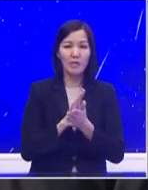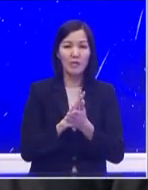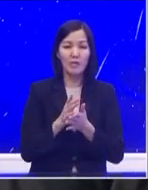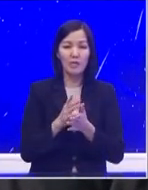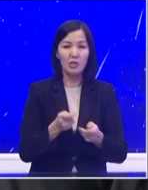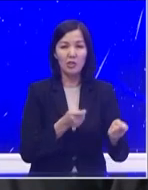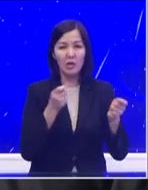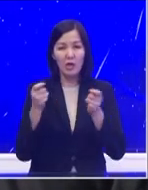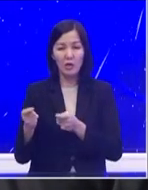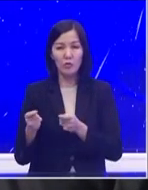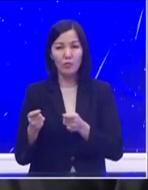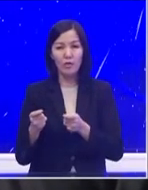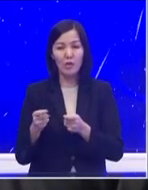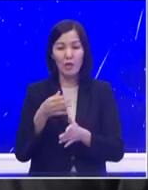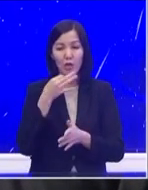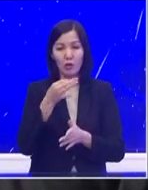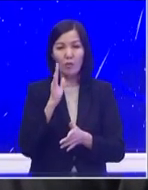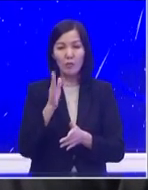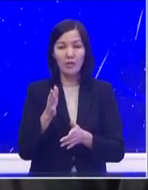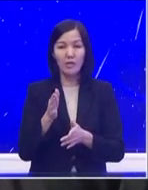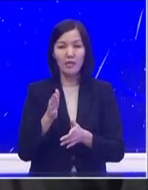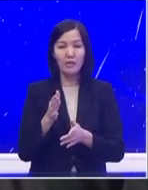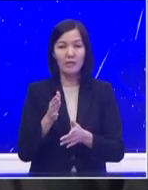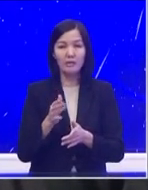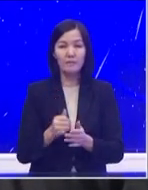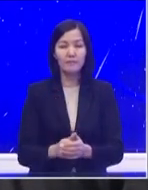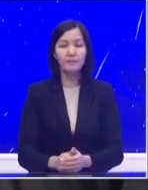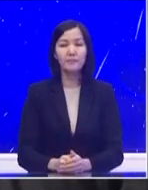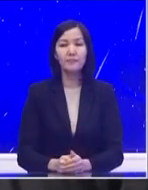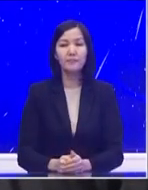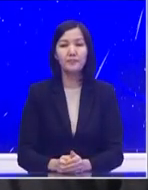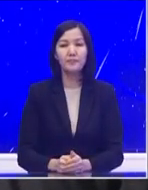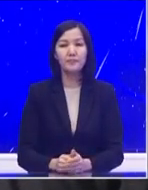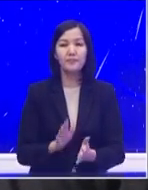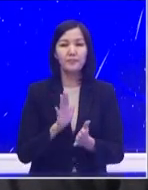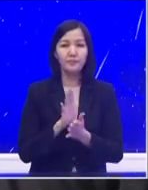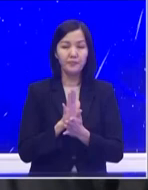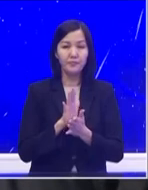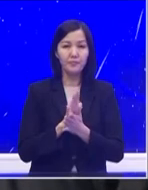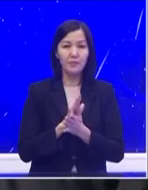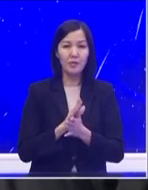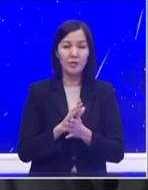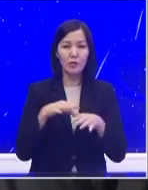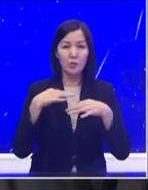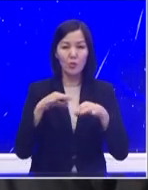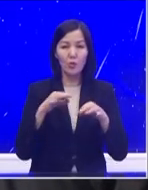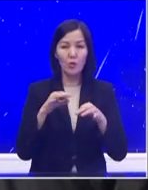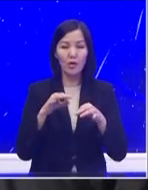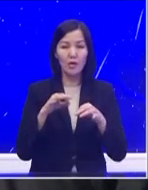айналысады. Өздерінде жеке бір қоқыс шығаратын жүк көліктері бар. Оның